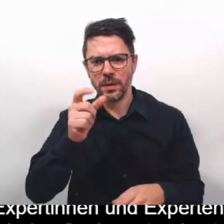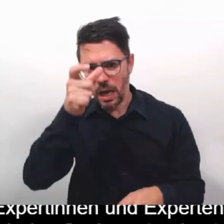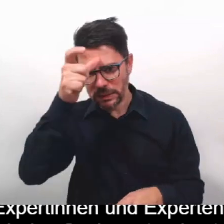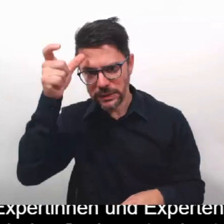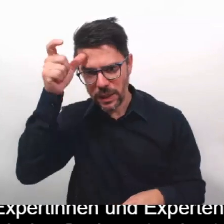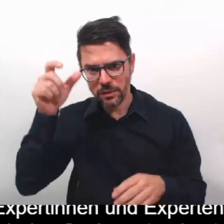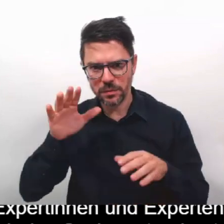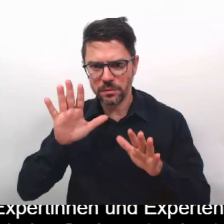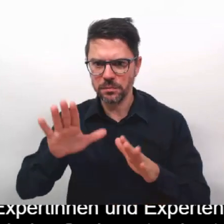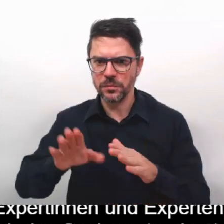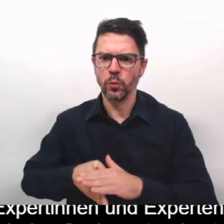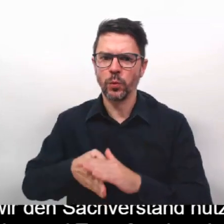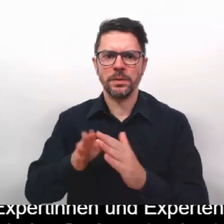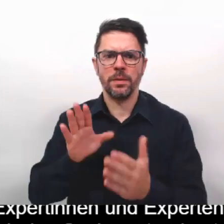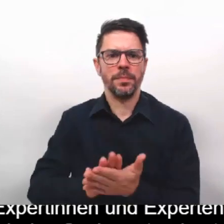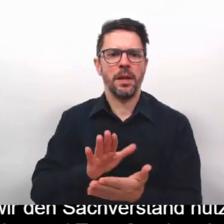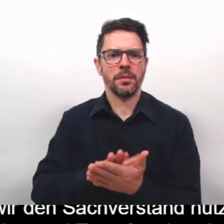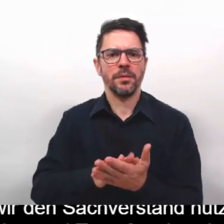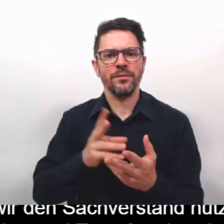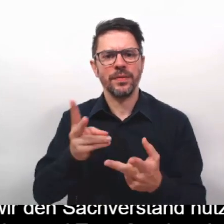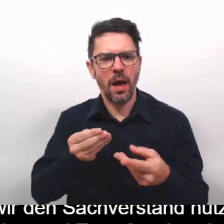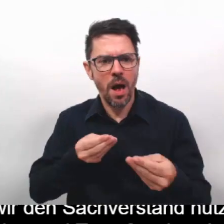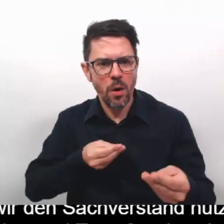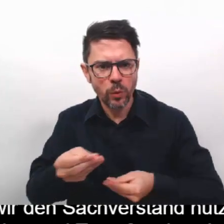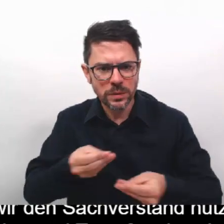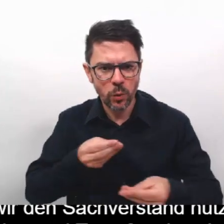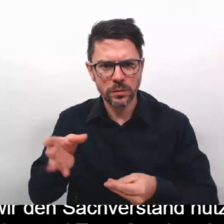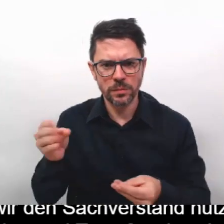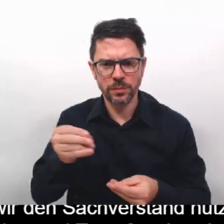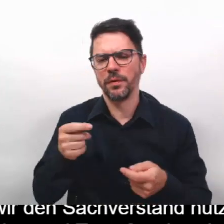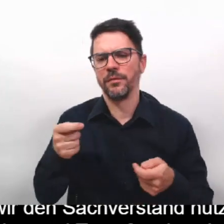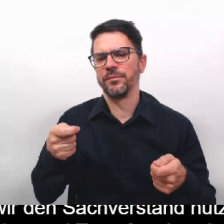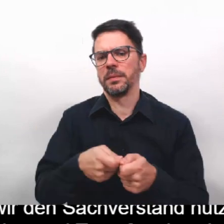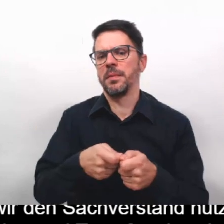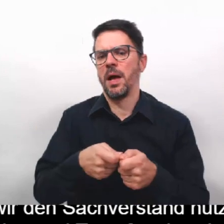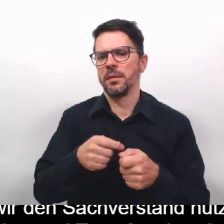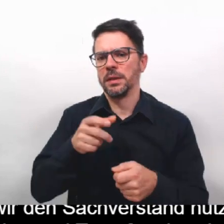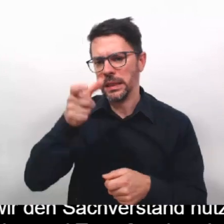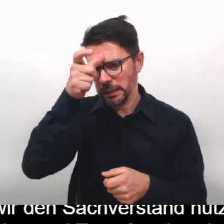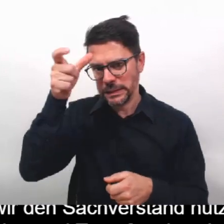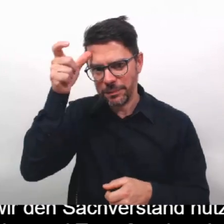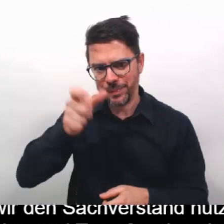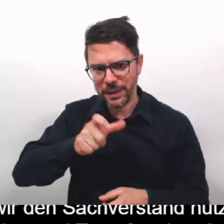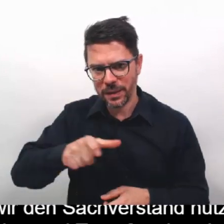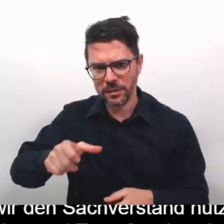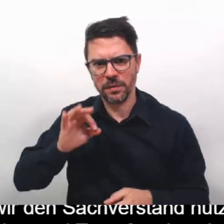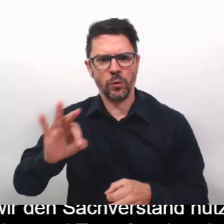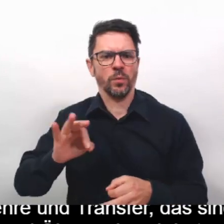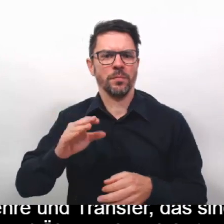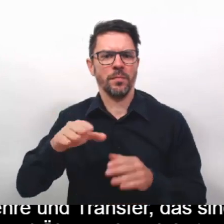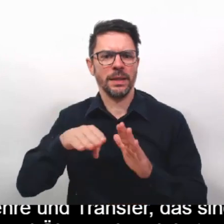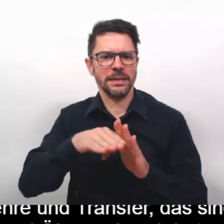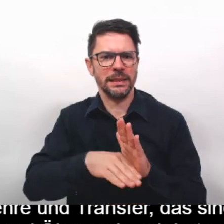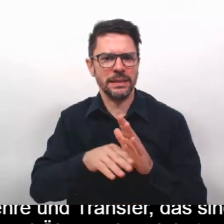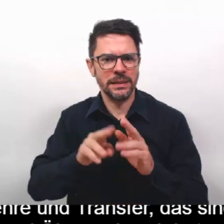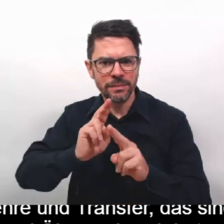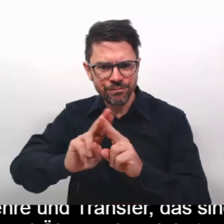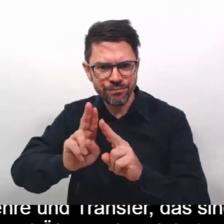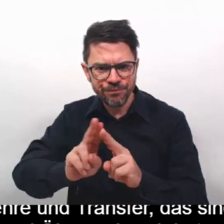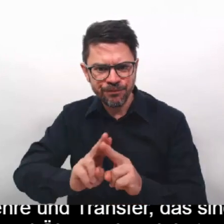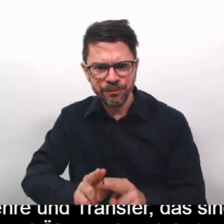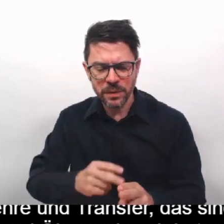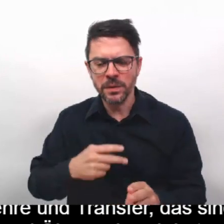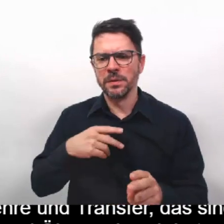und deutlich zu machen, dass wir die natürlich auch besonders im Auge halten werden. Nachhaltigkeit, Gleichberechtigung und Vielfalt, Internationalisierung,